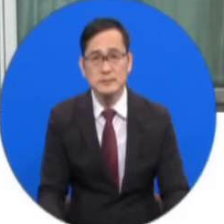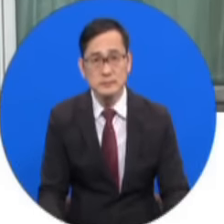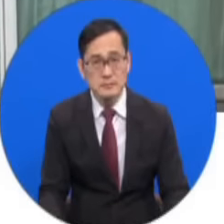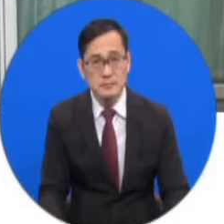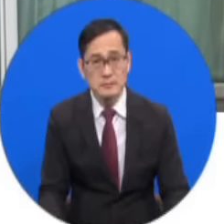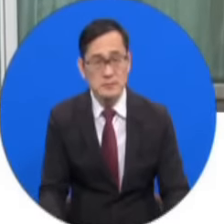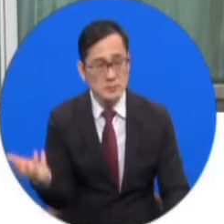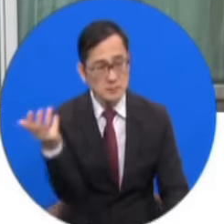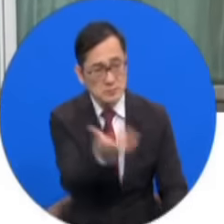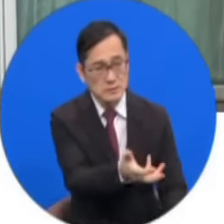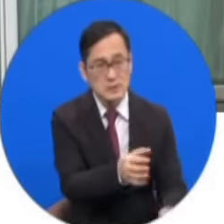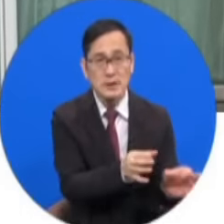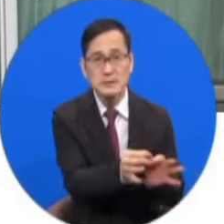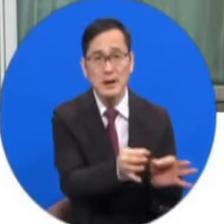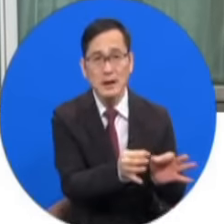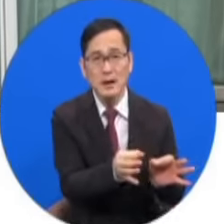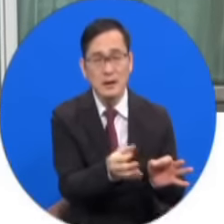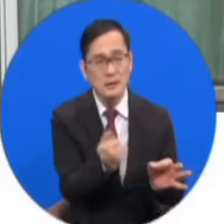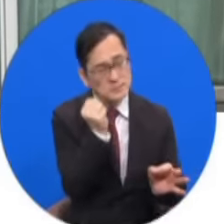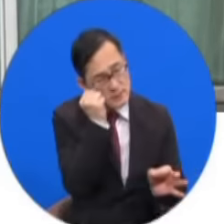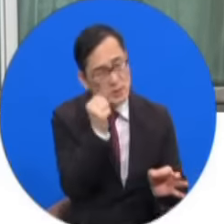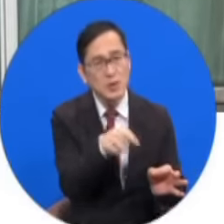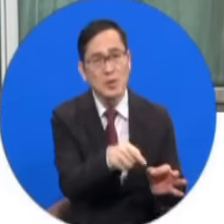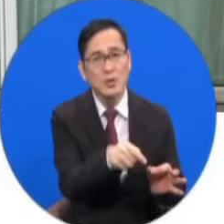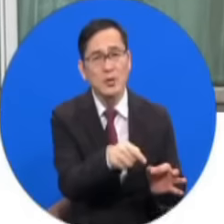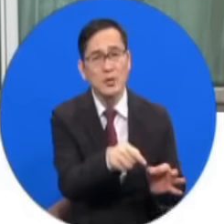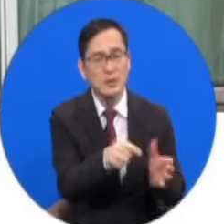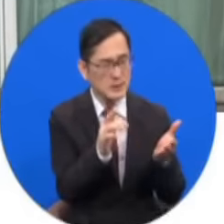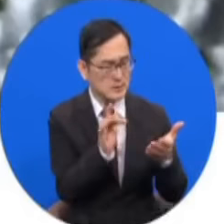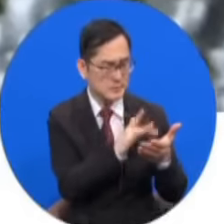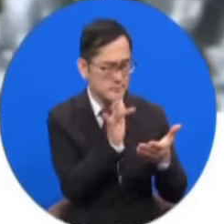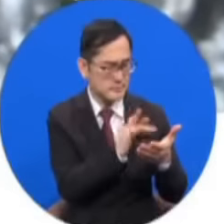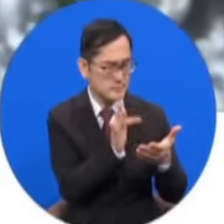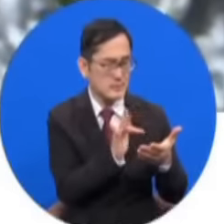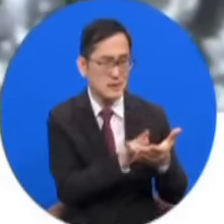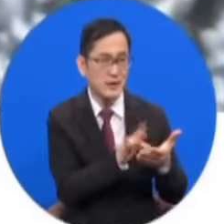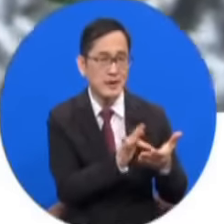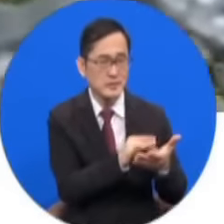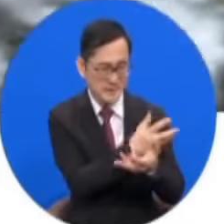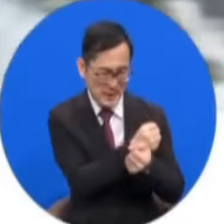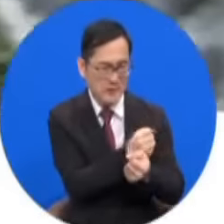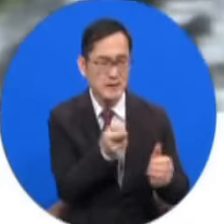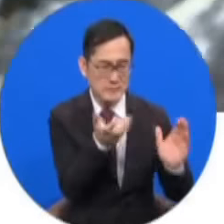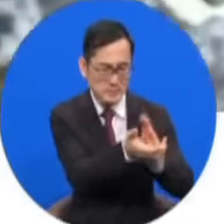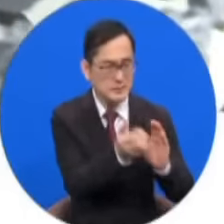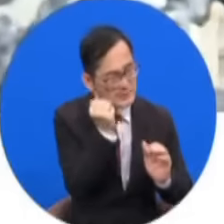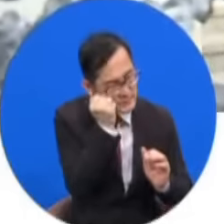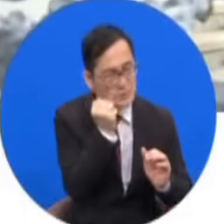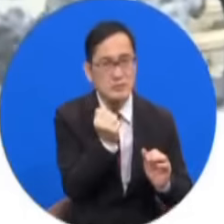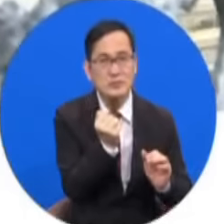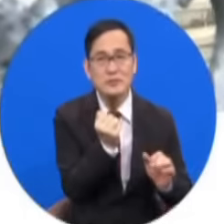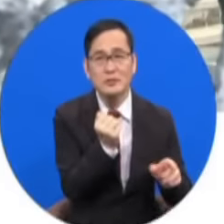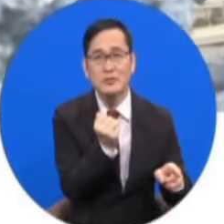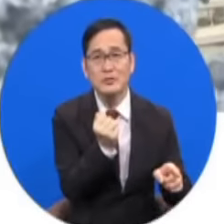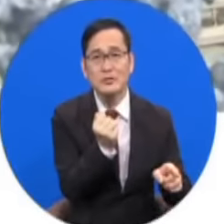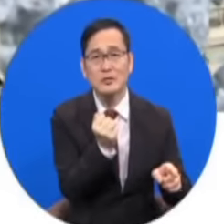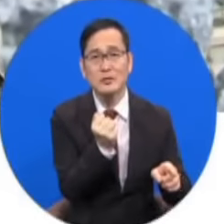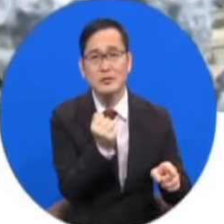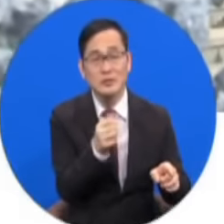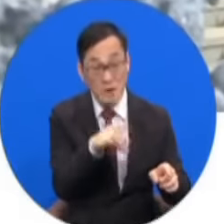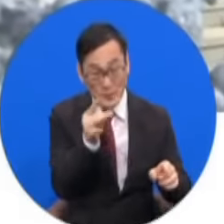했는지 예 그 어 어플을 통해서 이용하 오는 그런 어 숙박객들이 어 그 숙박업소를